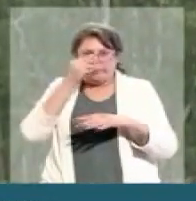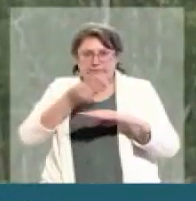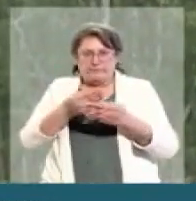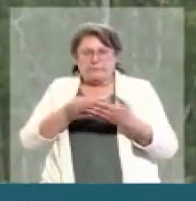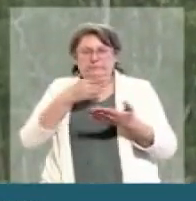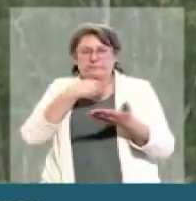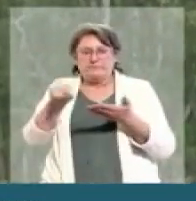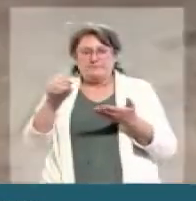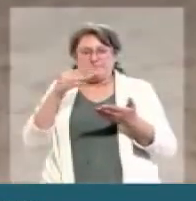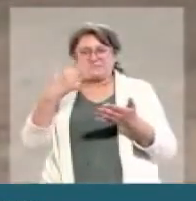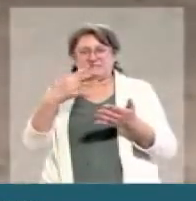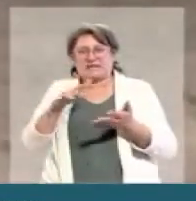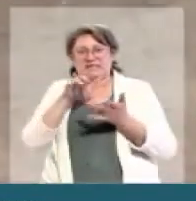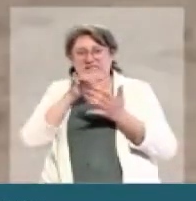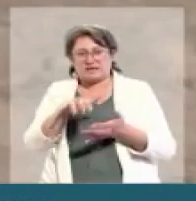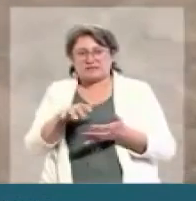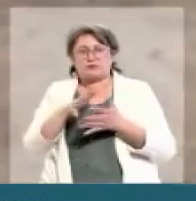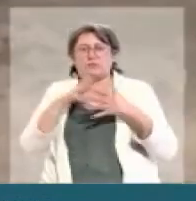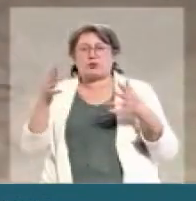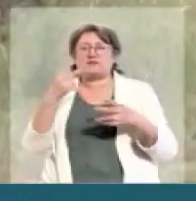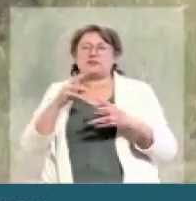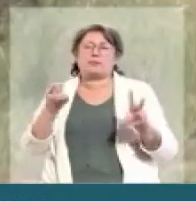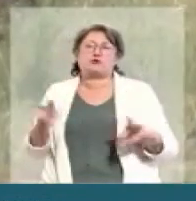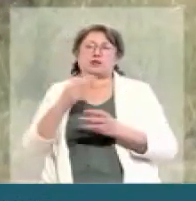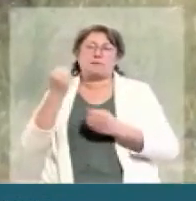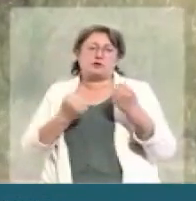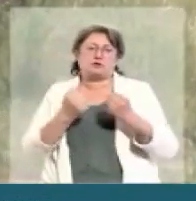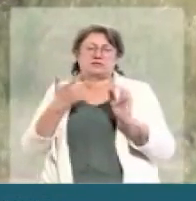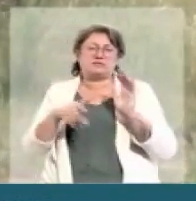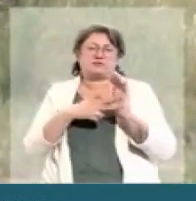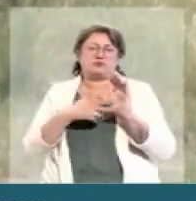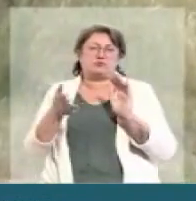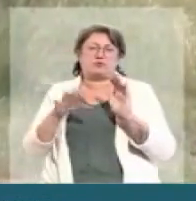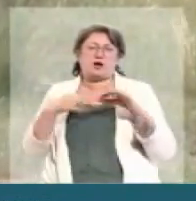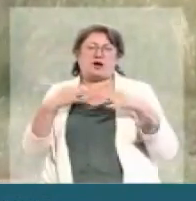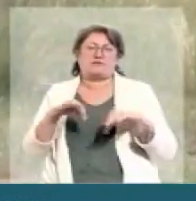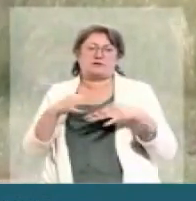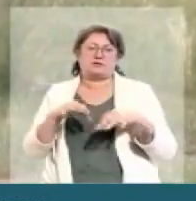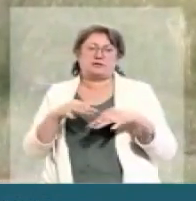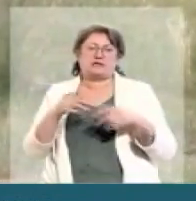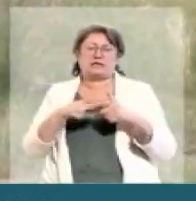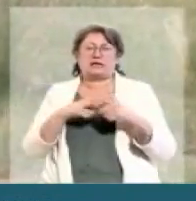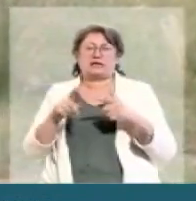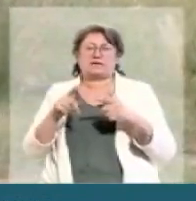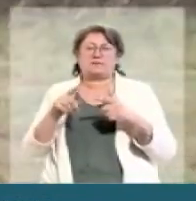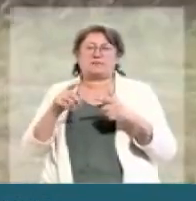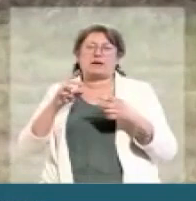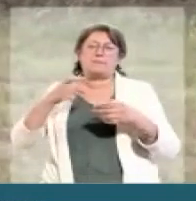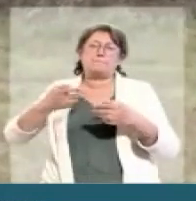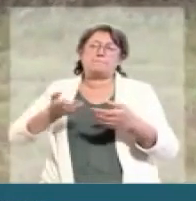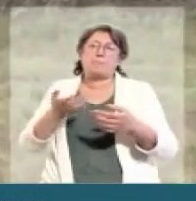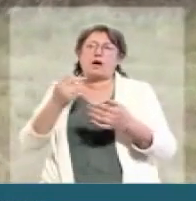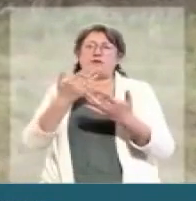регионе закуплено 50 тракторов, более 20 пожарных машин, 38 единиц автотранспорта и навесное